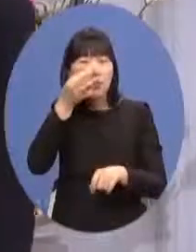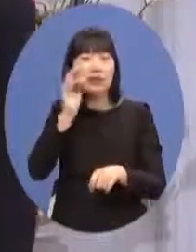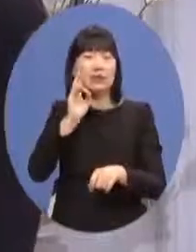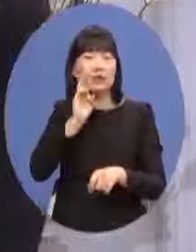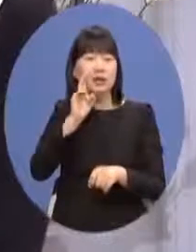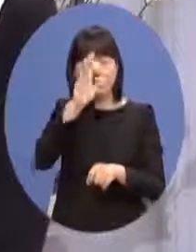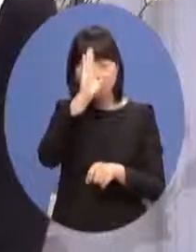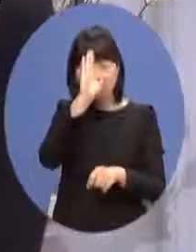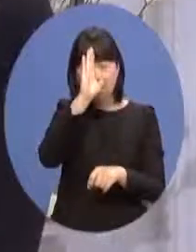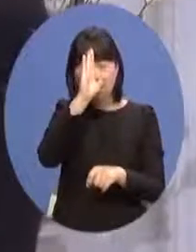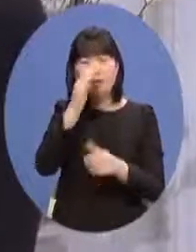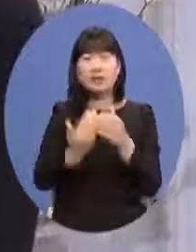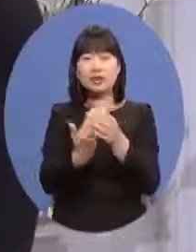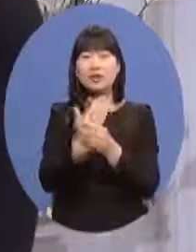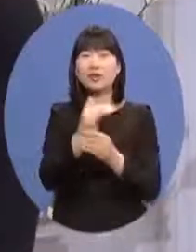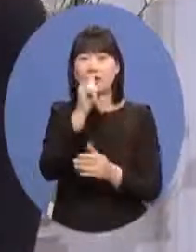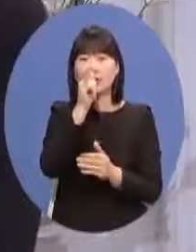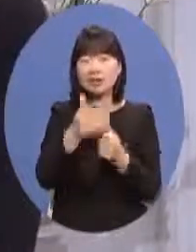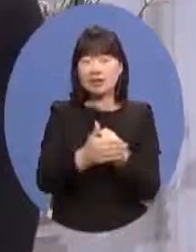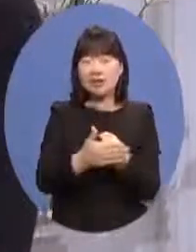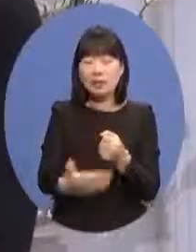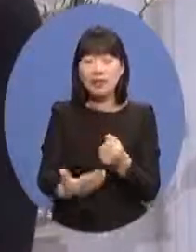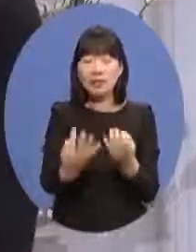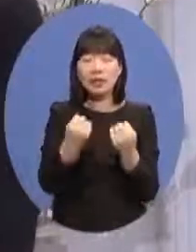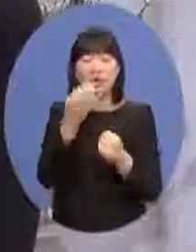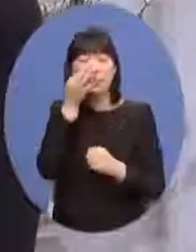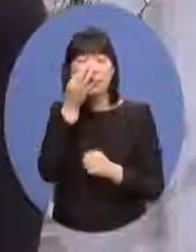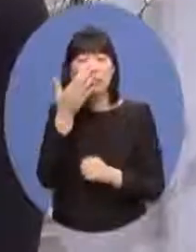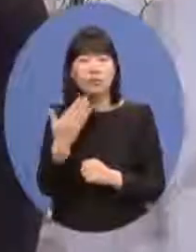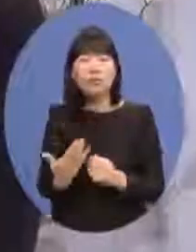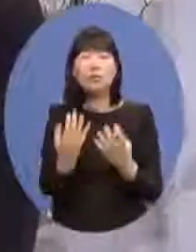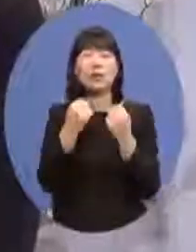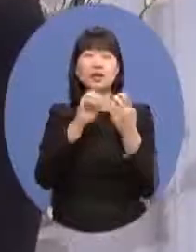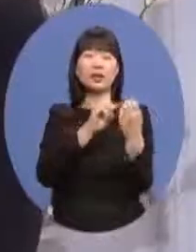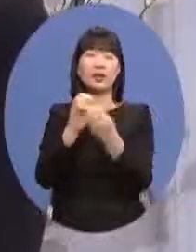심각한 병까지 발생할 수 있으니까 많이 보여주고 많이 말하셔야 됩니다. 그렇군요.